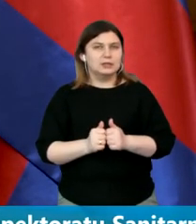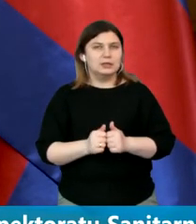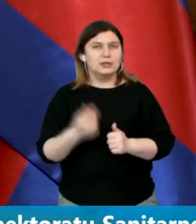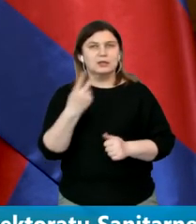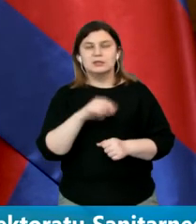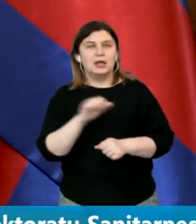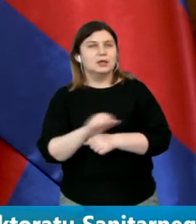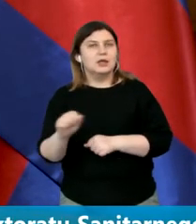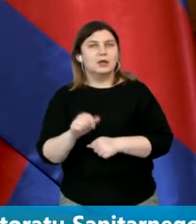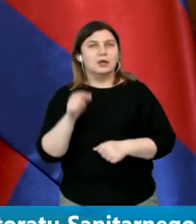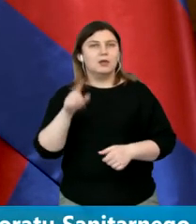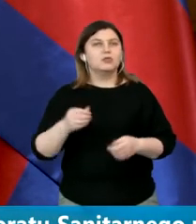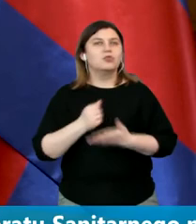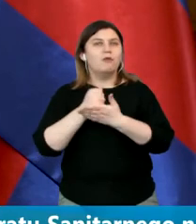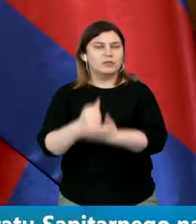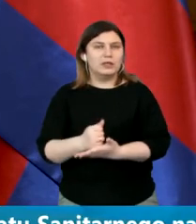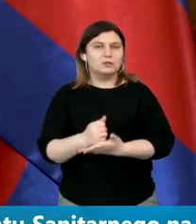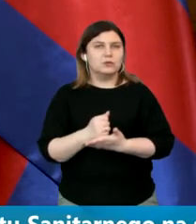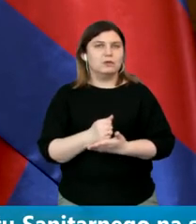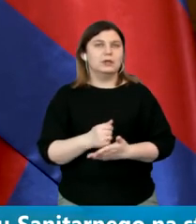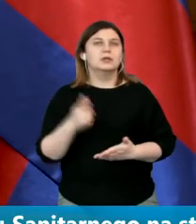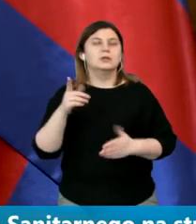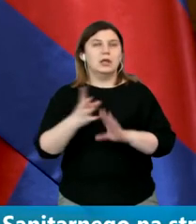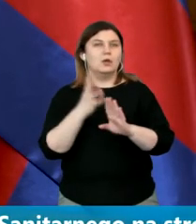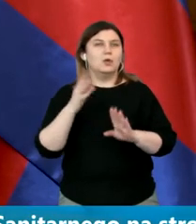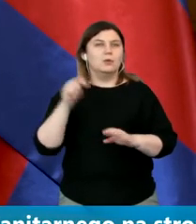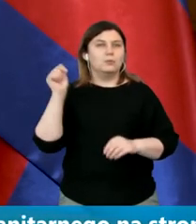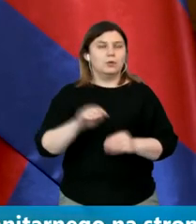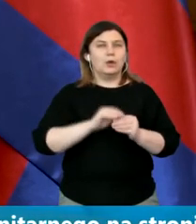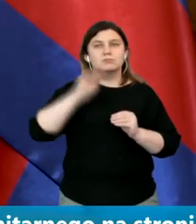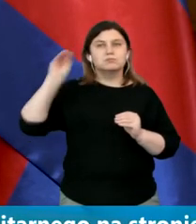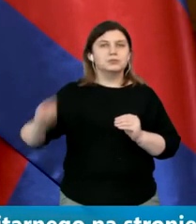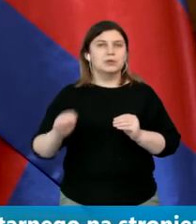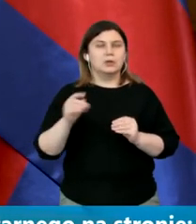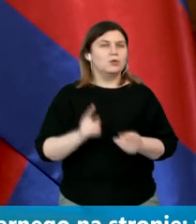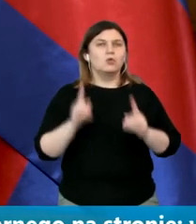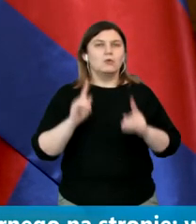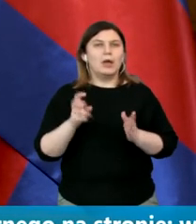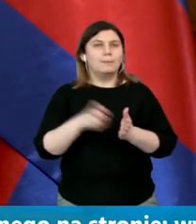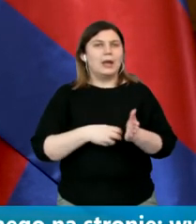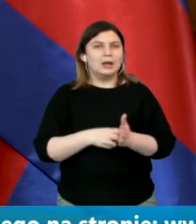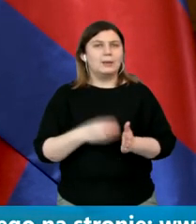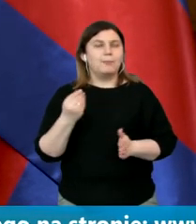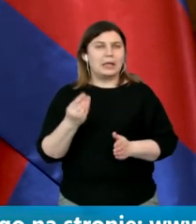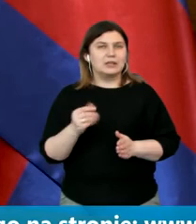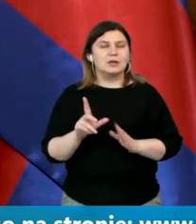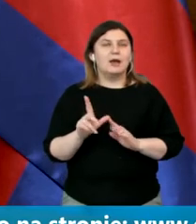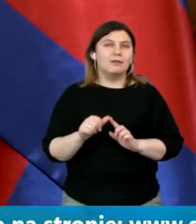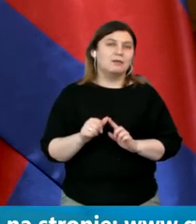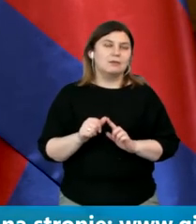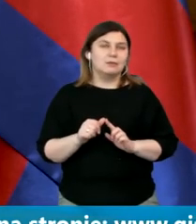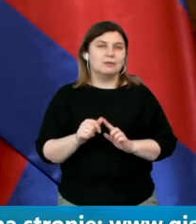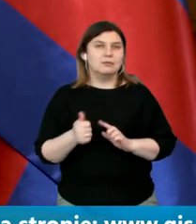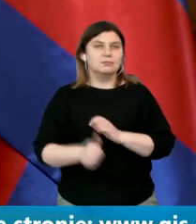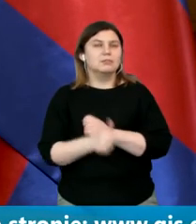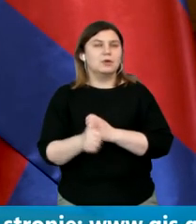jest objęte dofinansowaniem, więc w tej kolejce po prostu zostało odłożone, nawet nie z uwagi na brak środków finansowych, ale z uwagi na to, żeby po